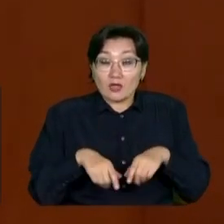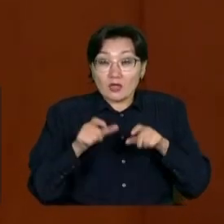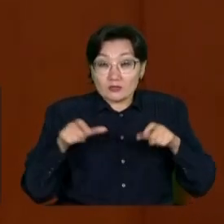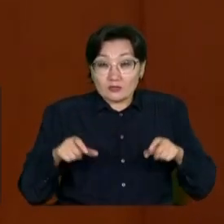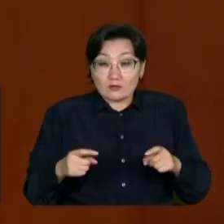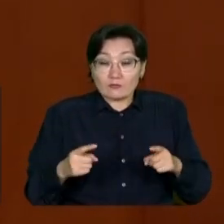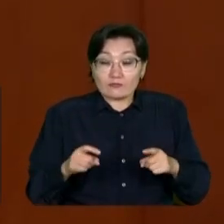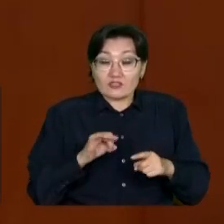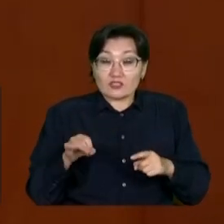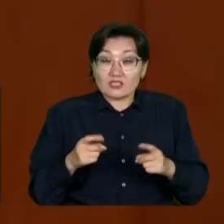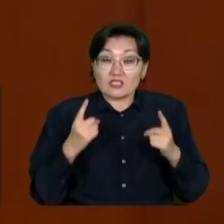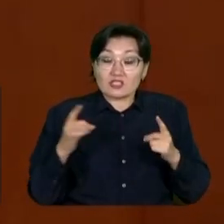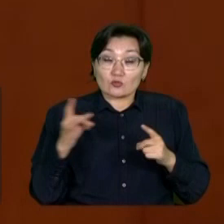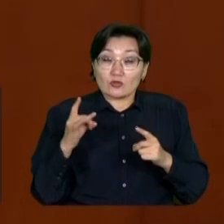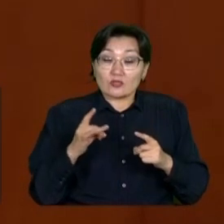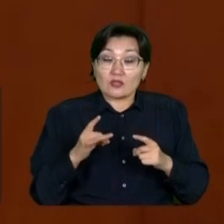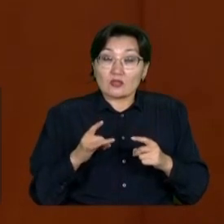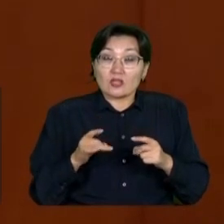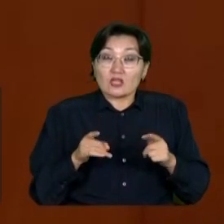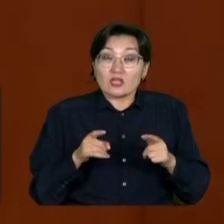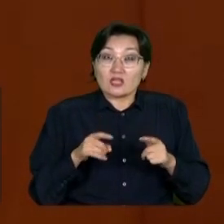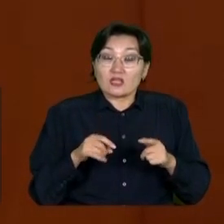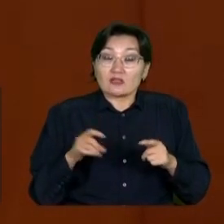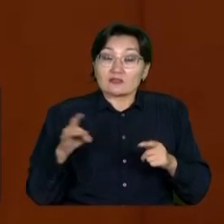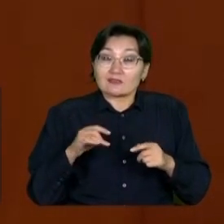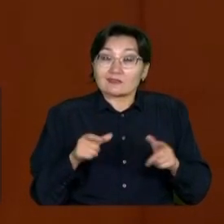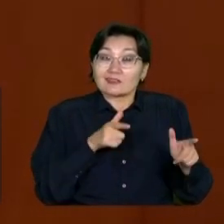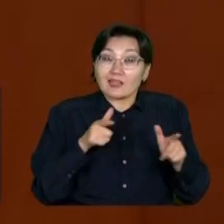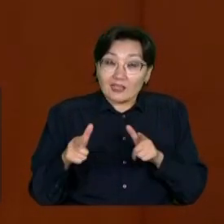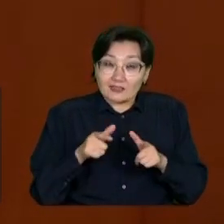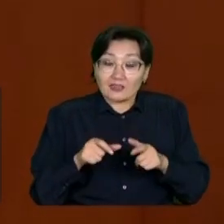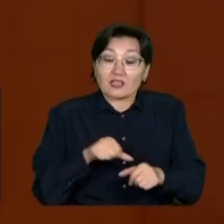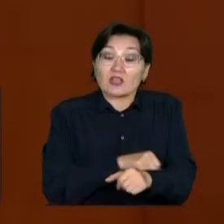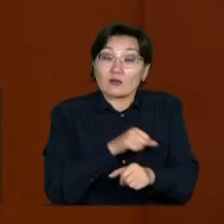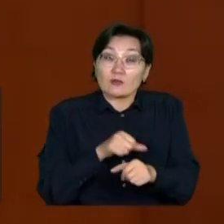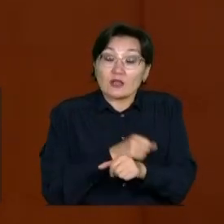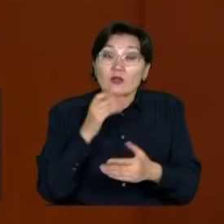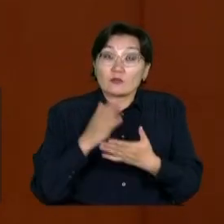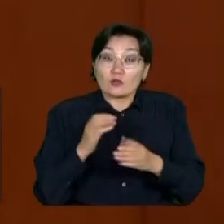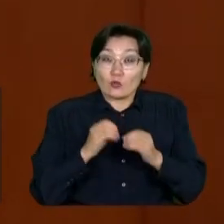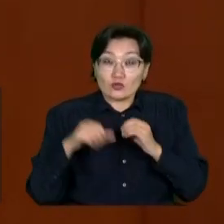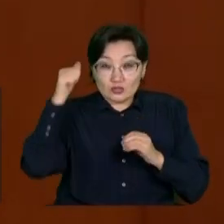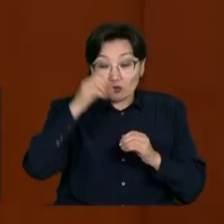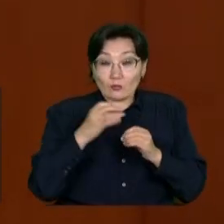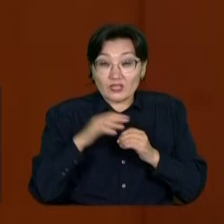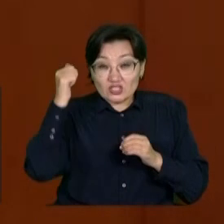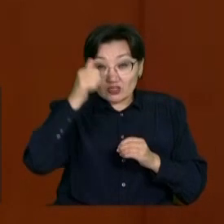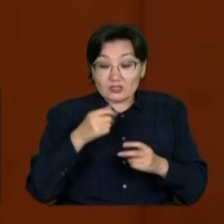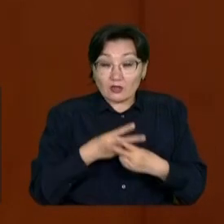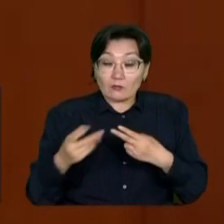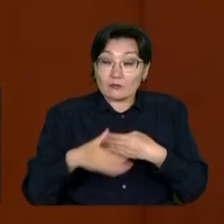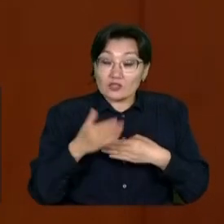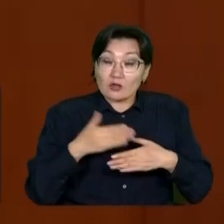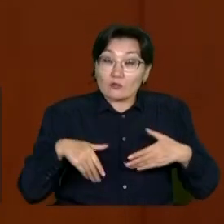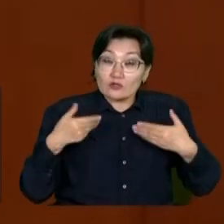әрі көлемде әзірленгені үшін 10 жылдан 15 жылға дейін бас бостандығынан айырады.